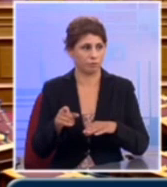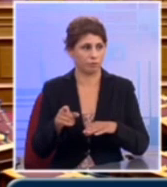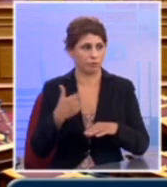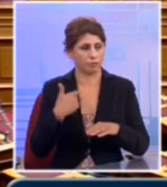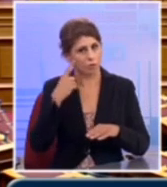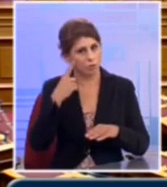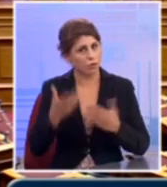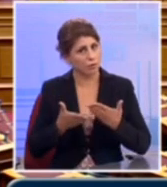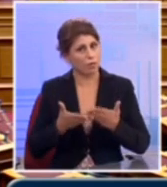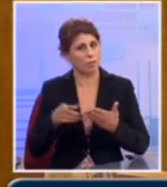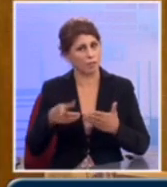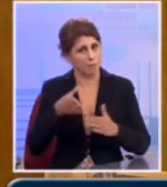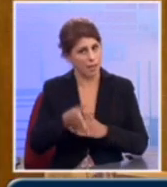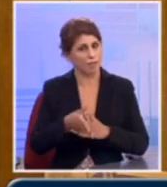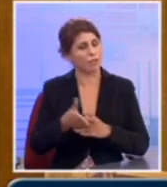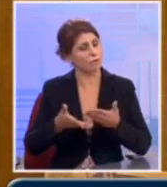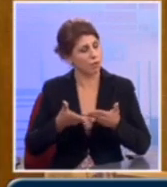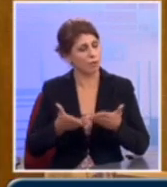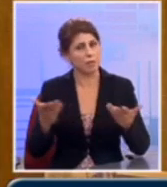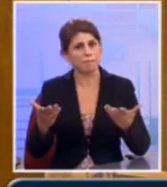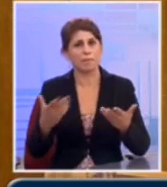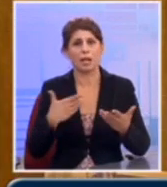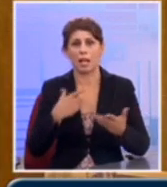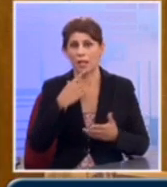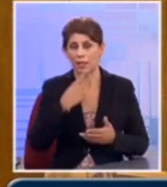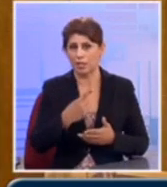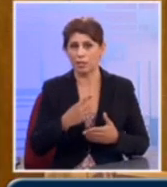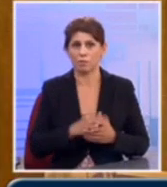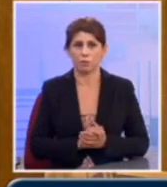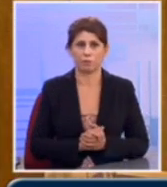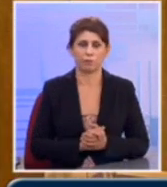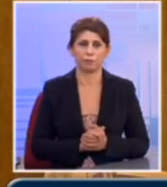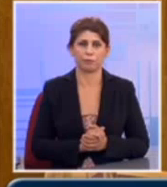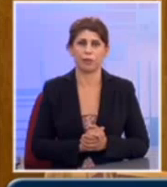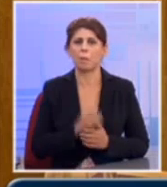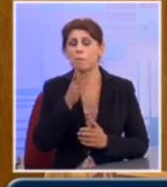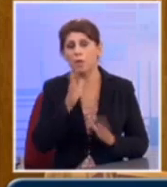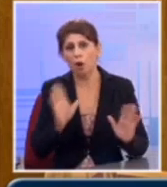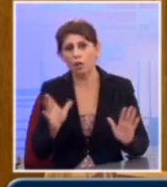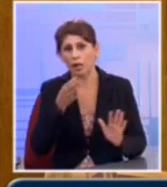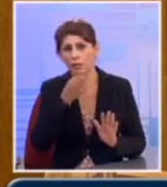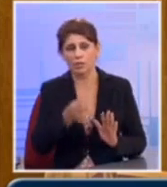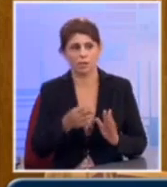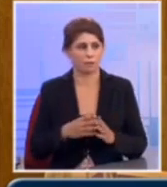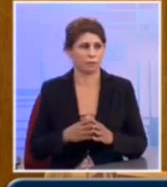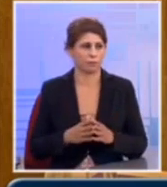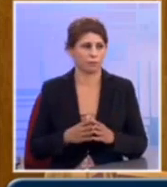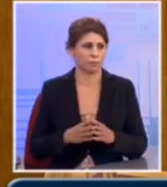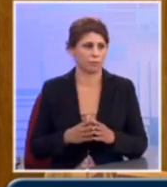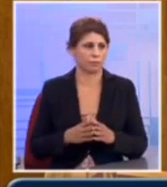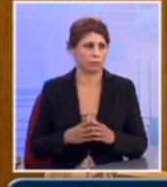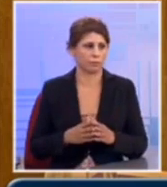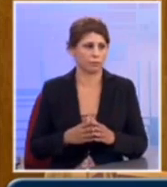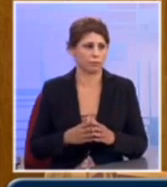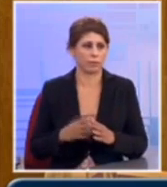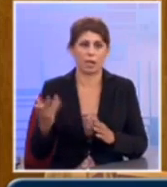ότι βοηθάει αυτή η παρέμβαση ωστόσο θα σας πω πολύ πρόχειρα ότι